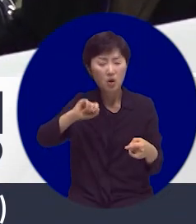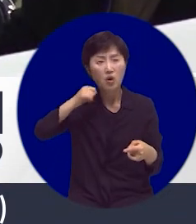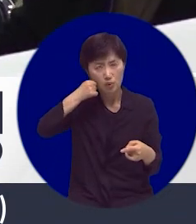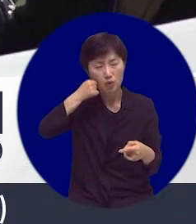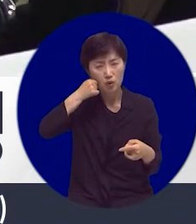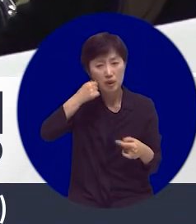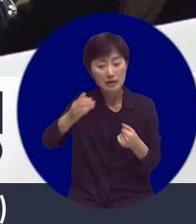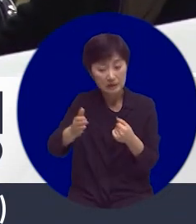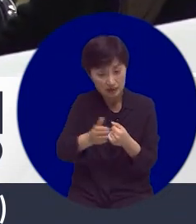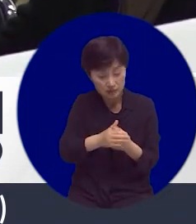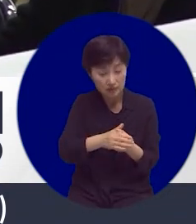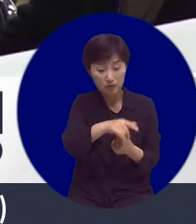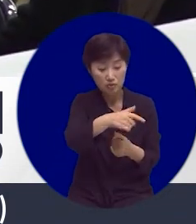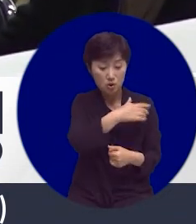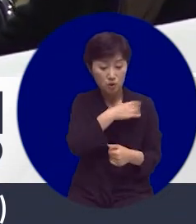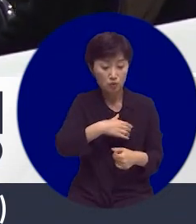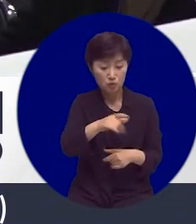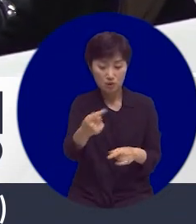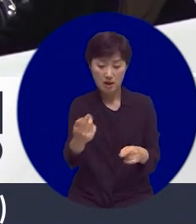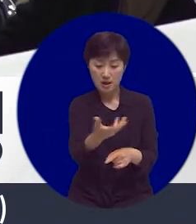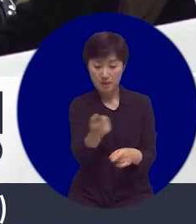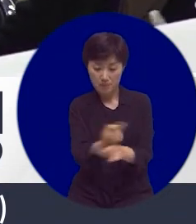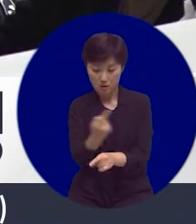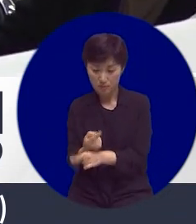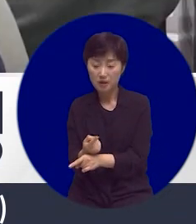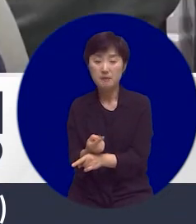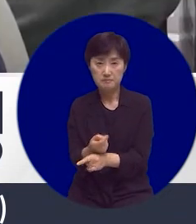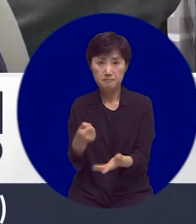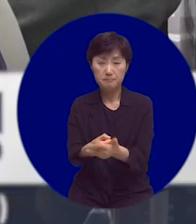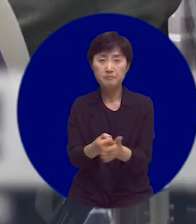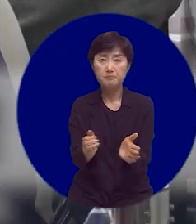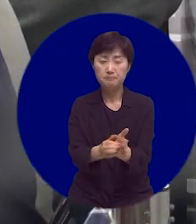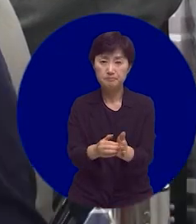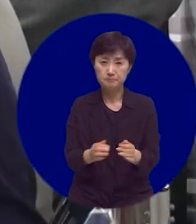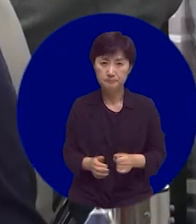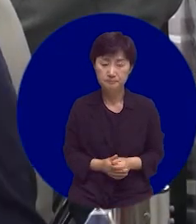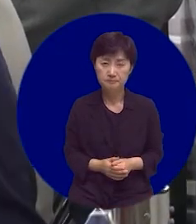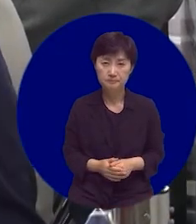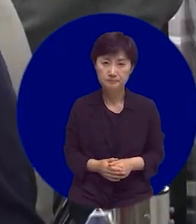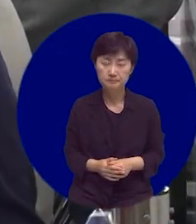사전투표소 접근성 개선을 위해 각 동주민센터로 장소를 변경했습니다.